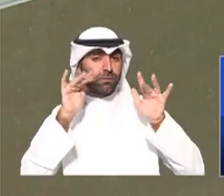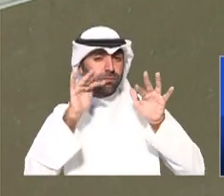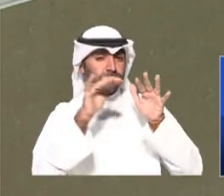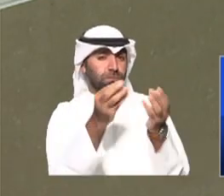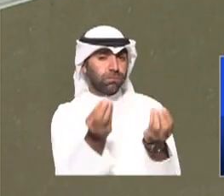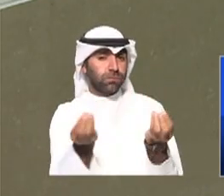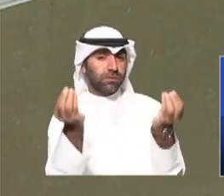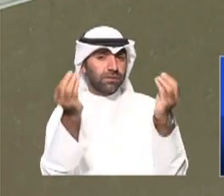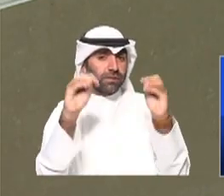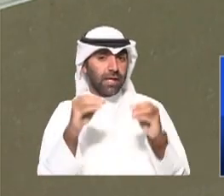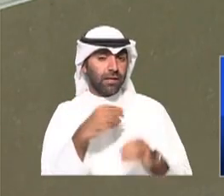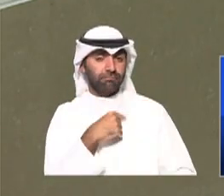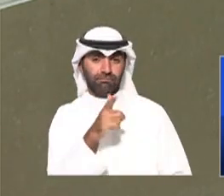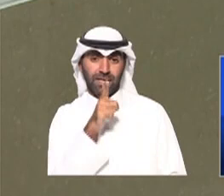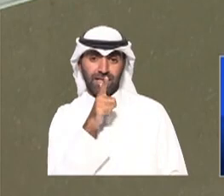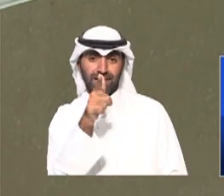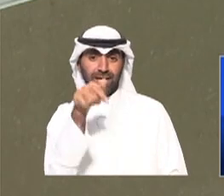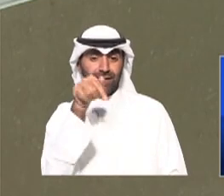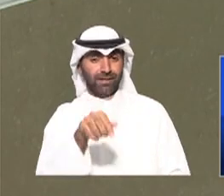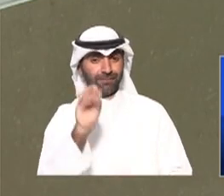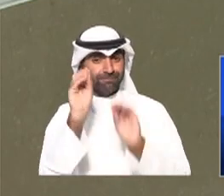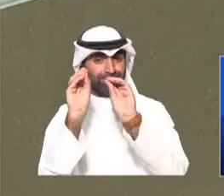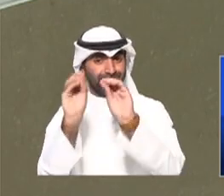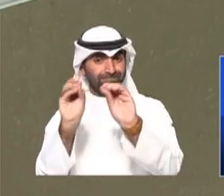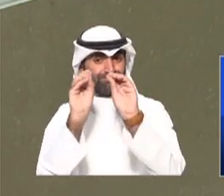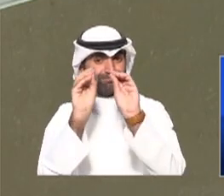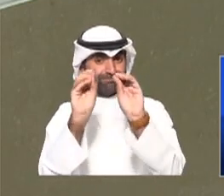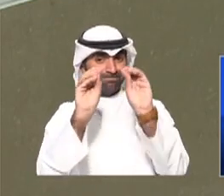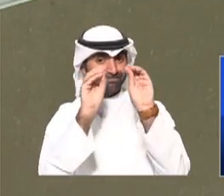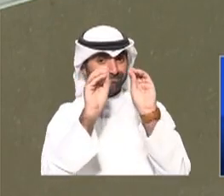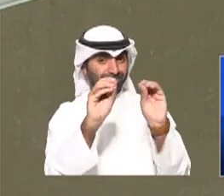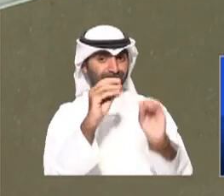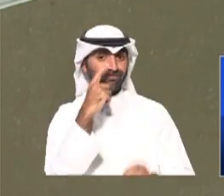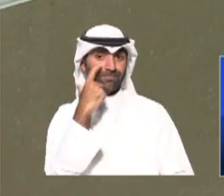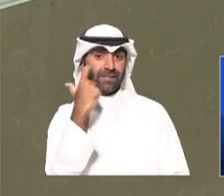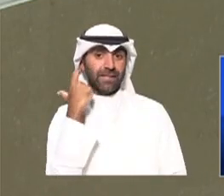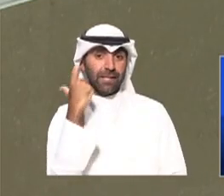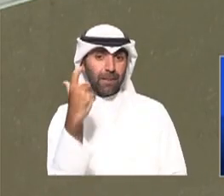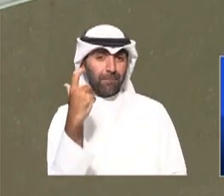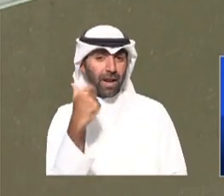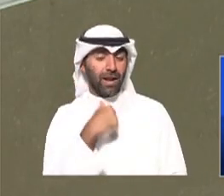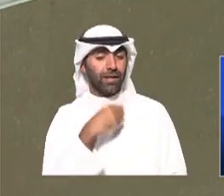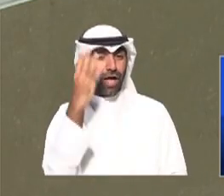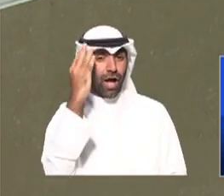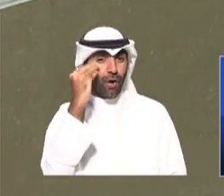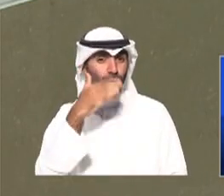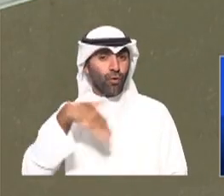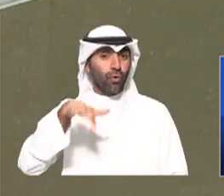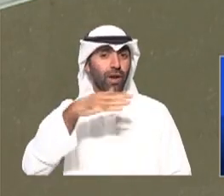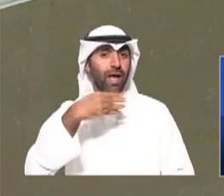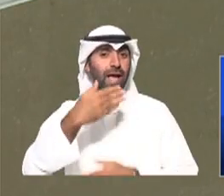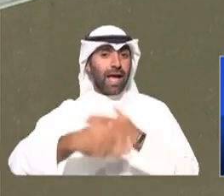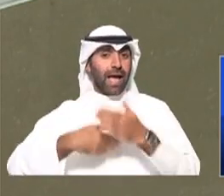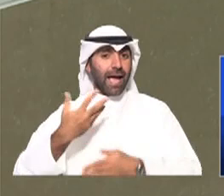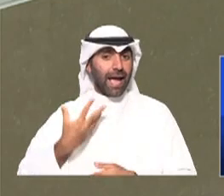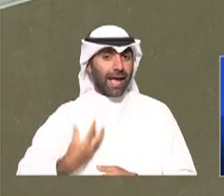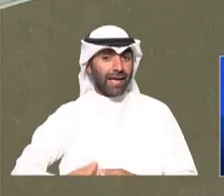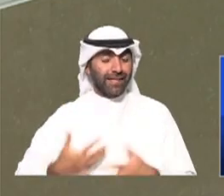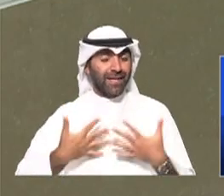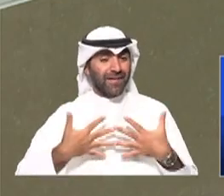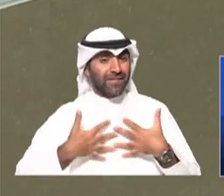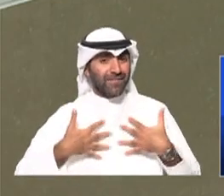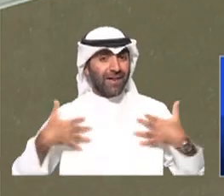هناك نسبة كبيرة أن ممكن هذه الإصابات تزيد في فترة العيد وفي فترة مثل هذه المناسبات اللي تصير